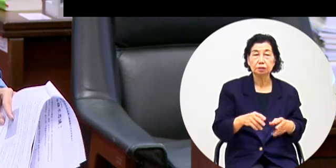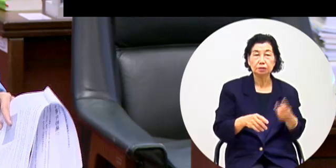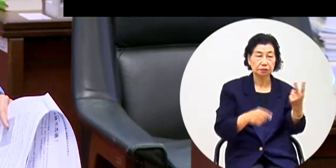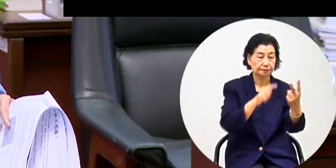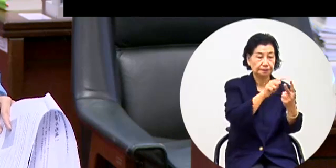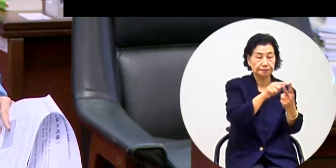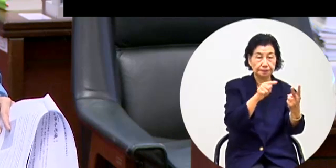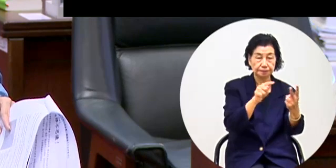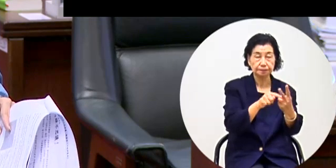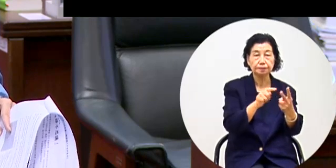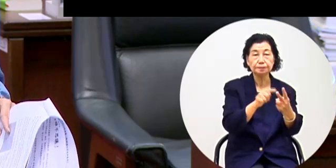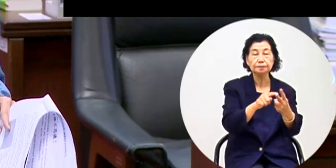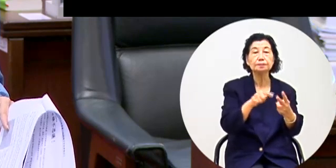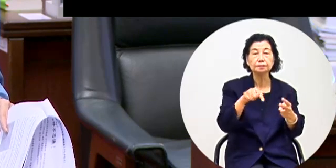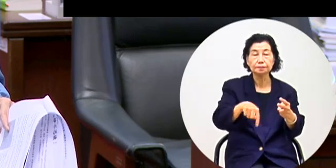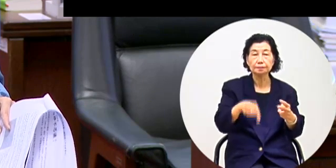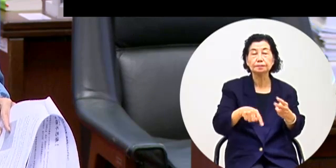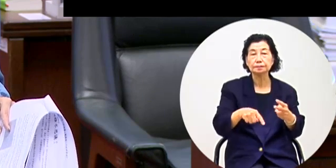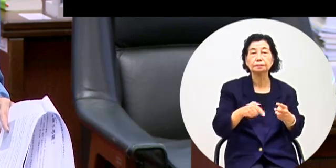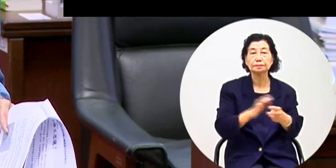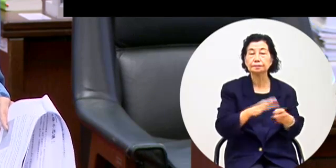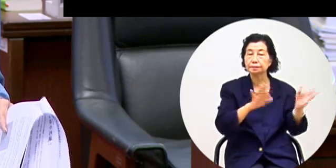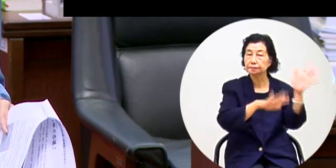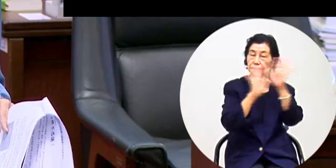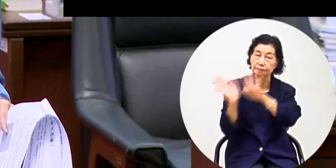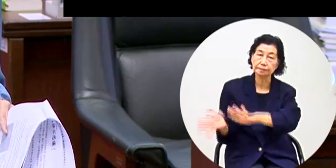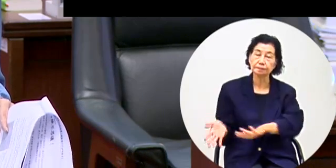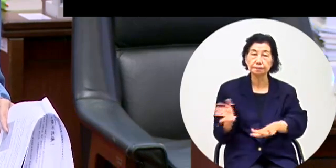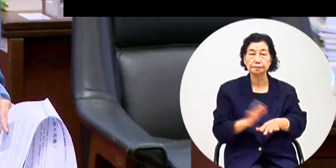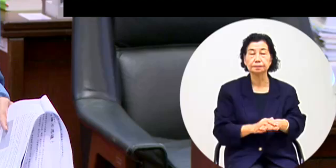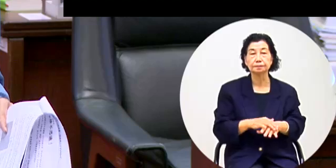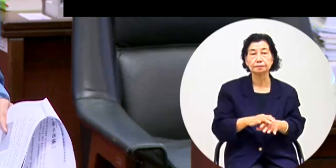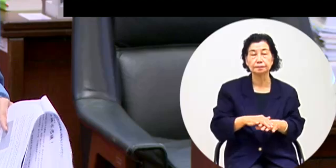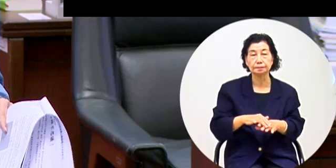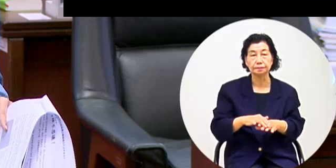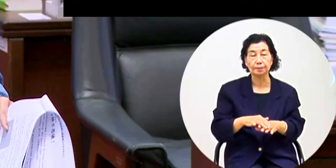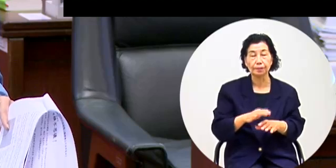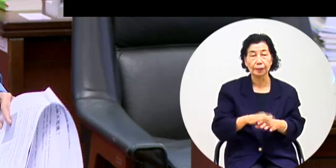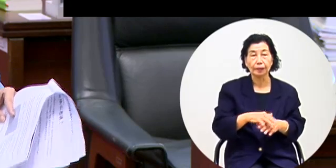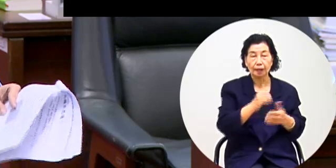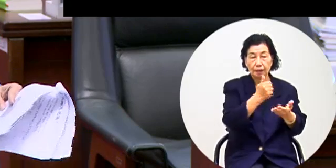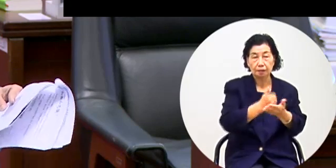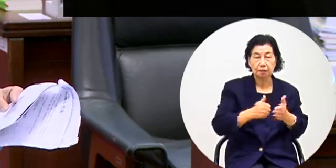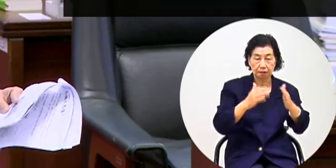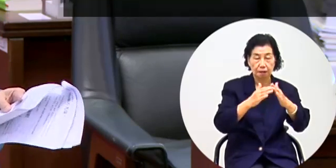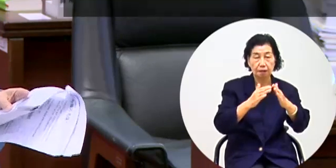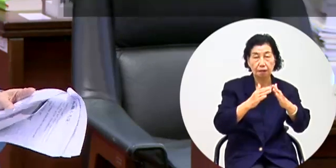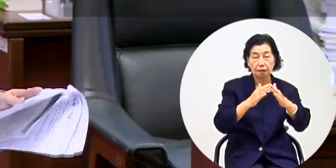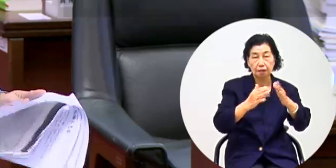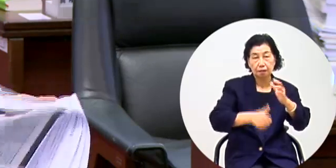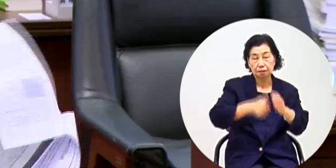在外观企业人知道说，他们应该要有责任去处理他们自己垃圾的问题， 请市长